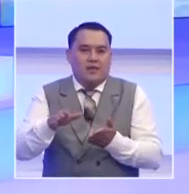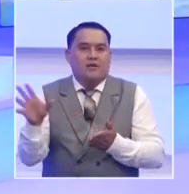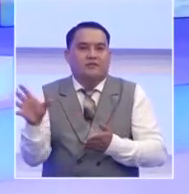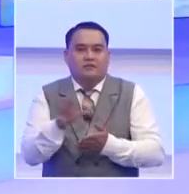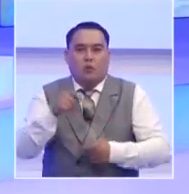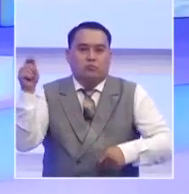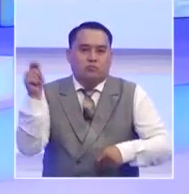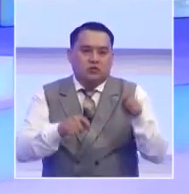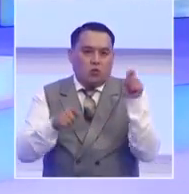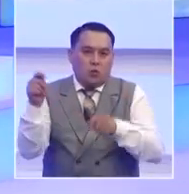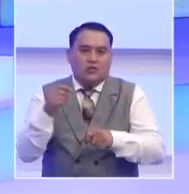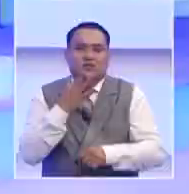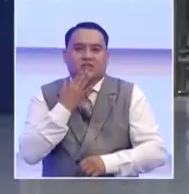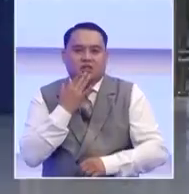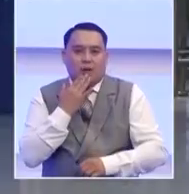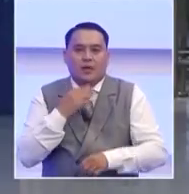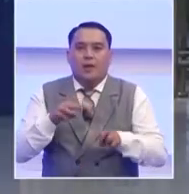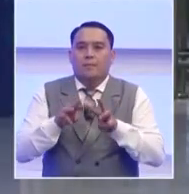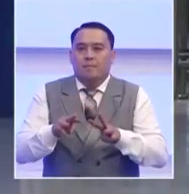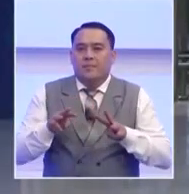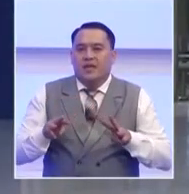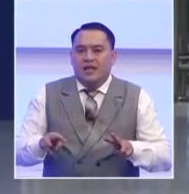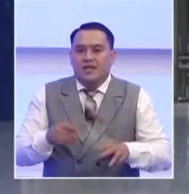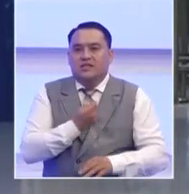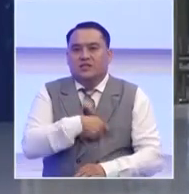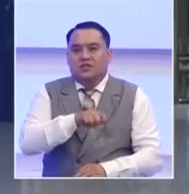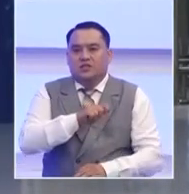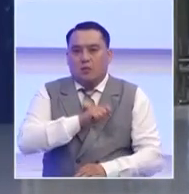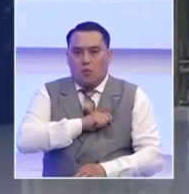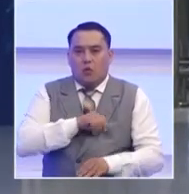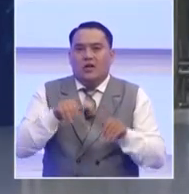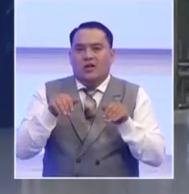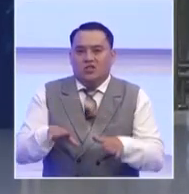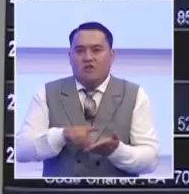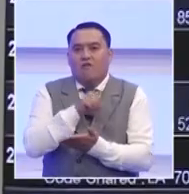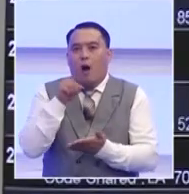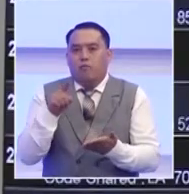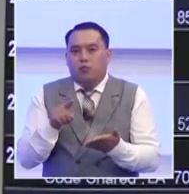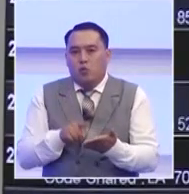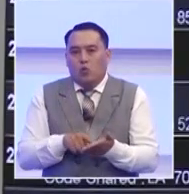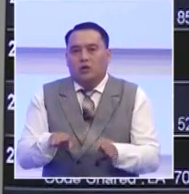всех прибывающих из-за рубежа. По словам премьер-министра Испании Педро Санчеса, будет решаться